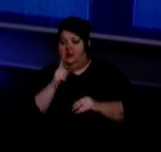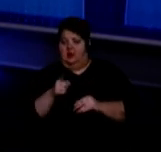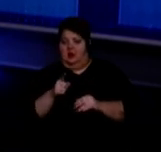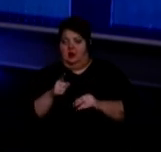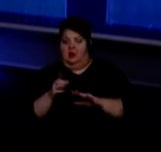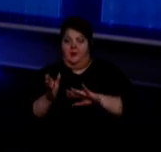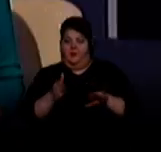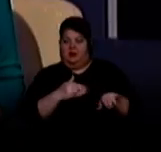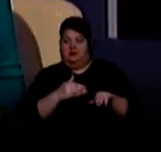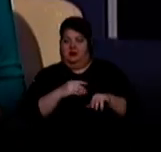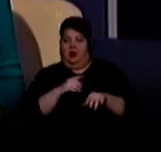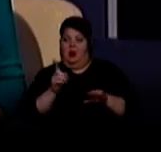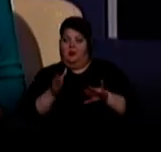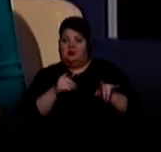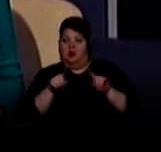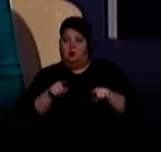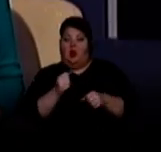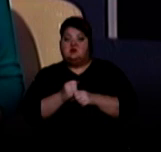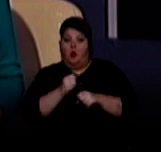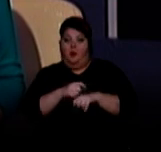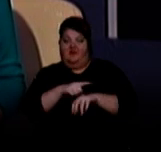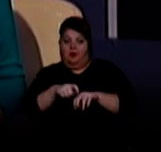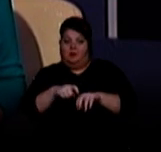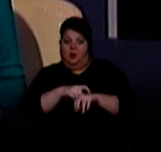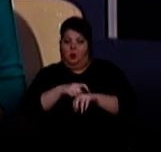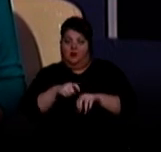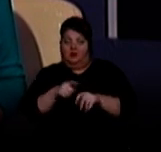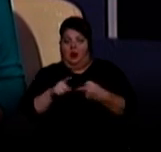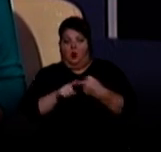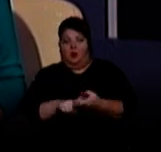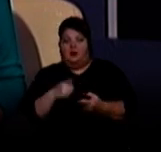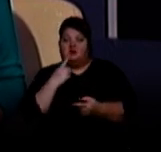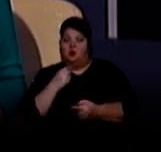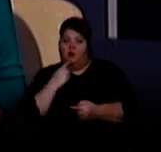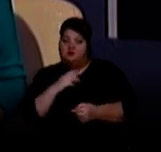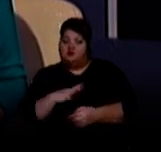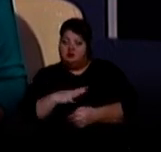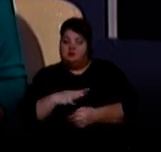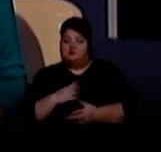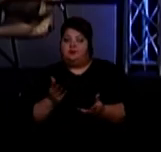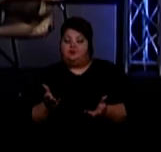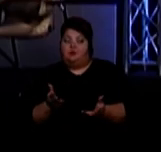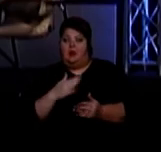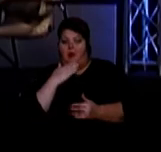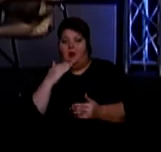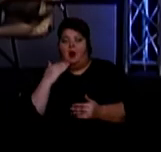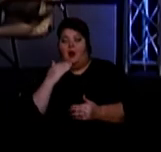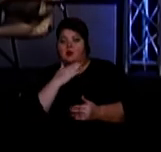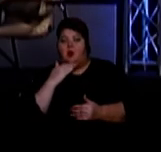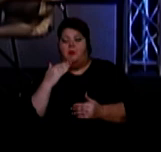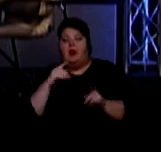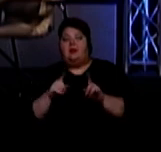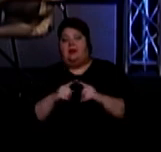витримати. Рік контакт після того, як зробив тату? Так, тому що контакт з кров'ю. Це, ну і багато-багато таких